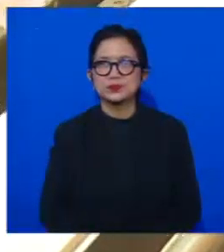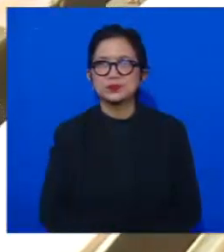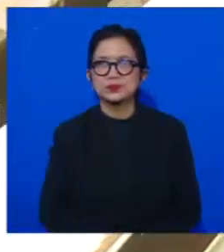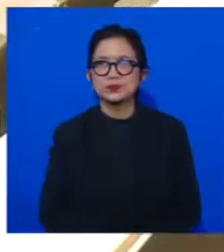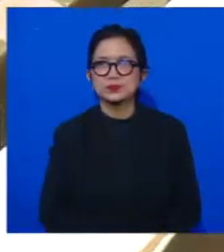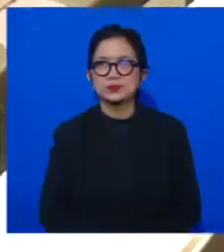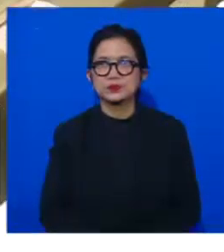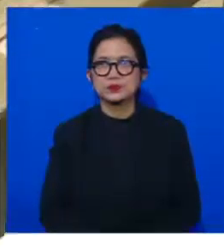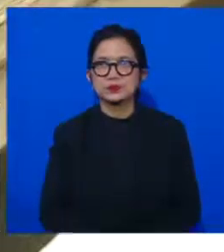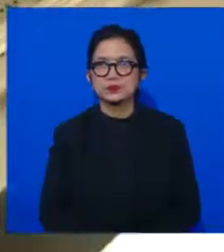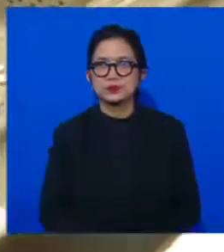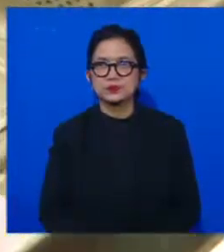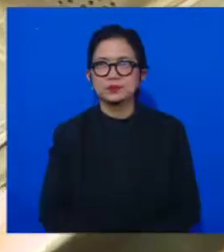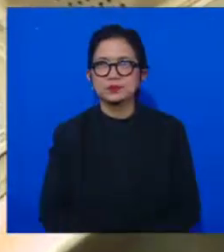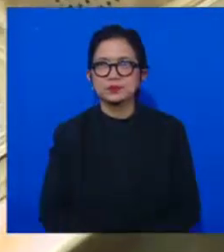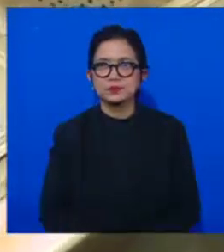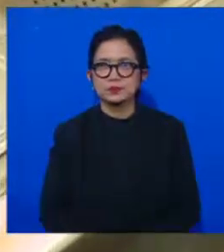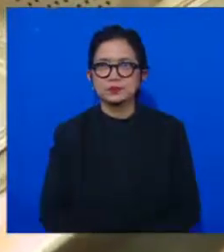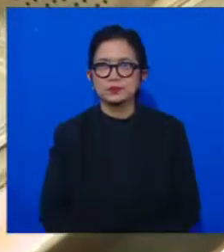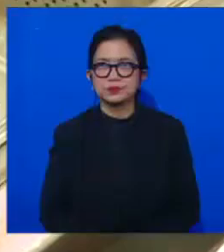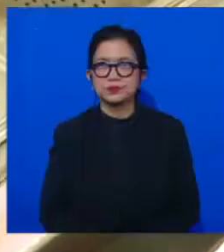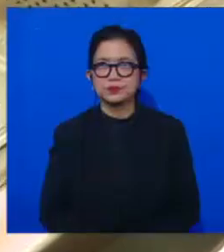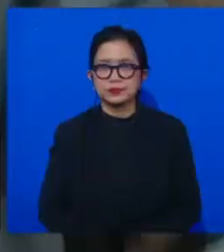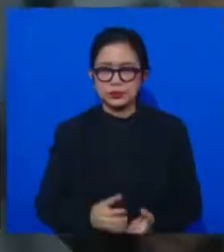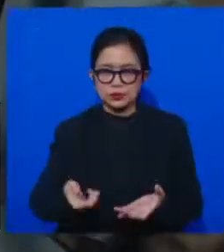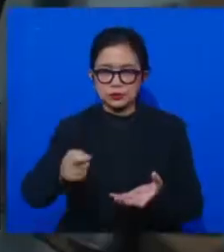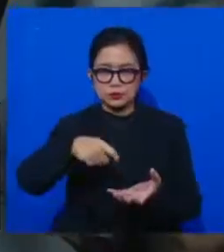bergelimpang. Guyur mbak, guyur.